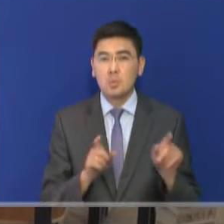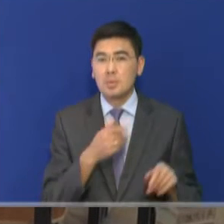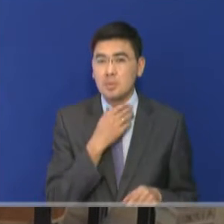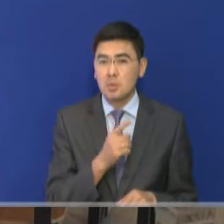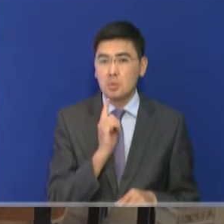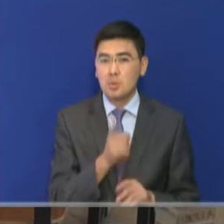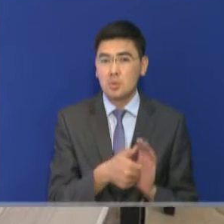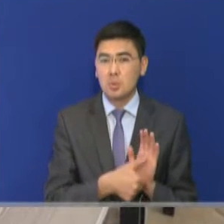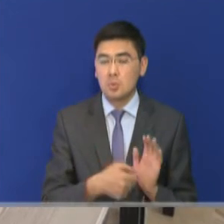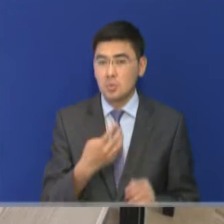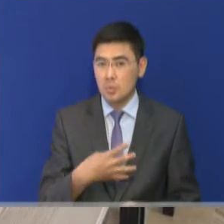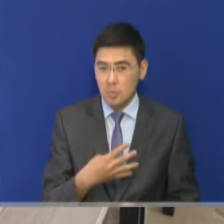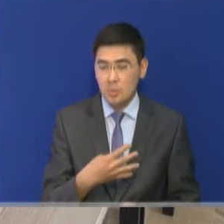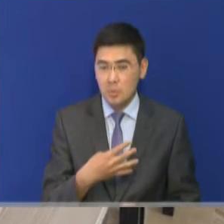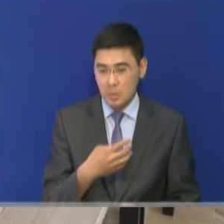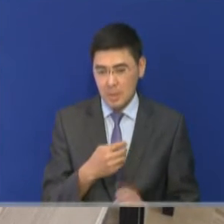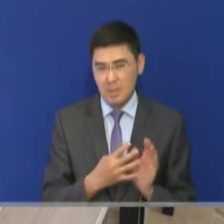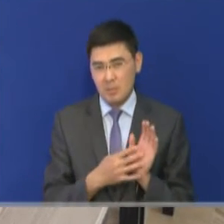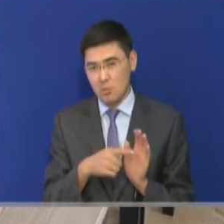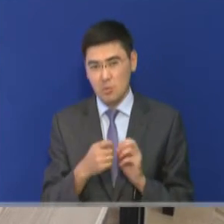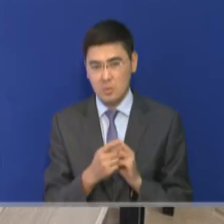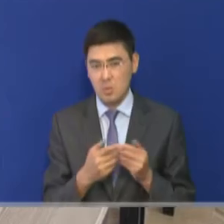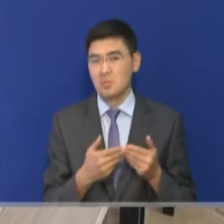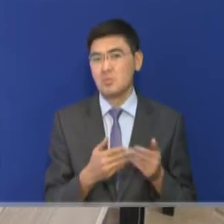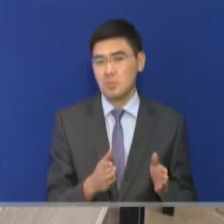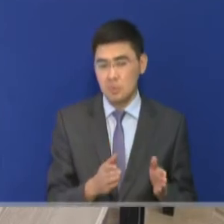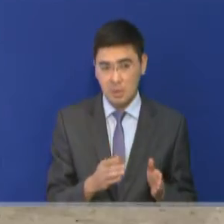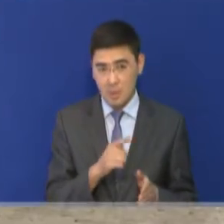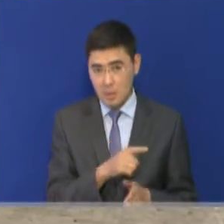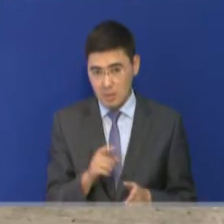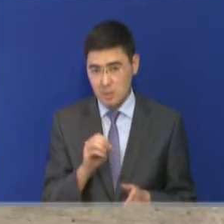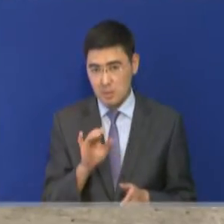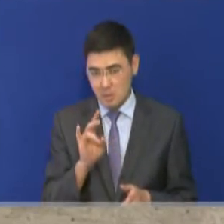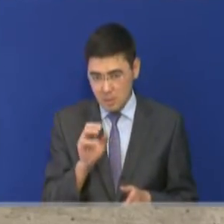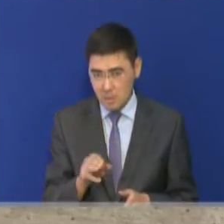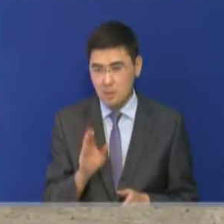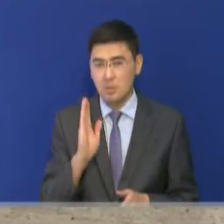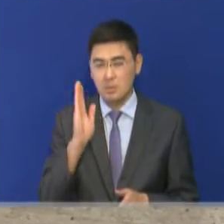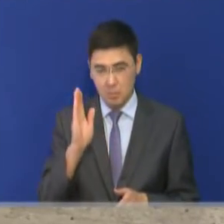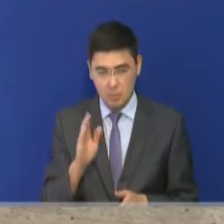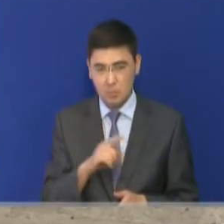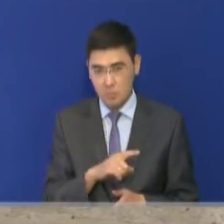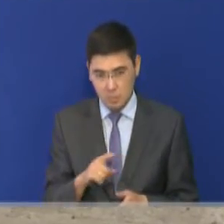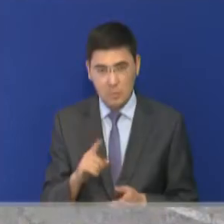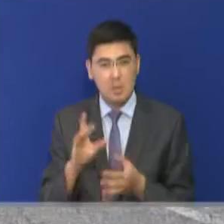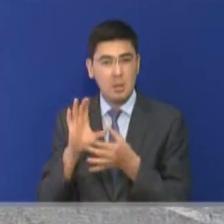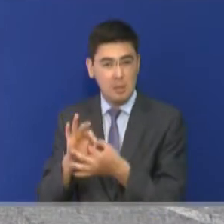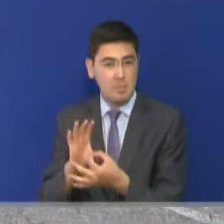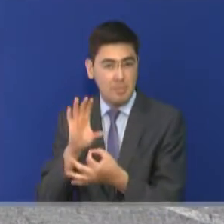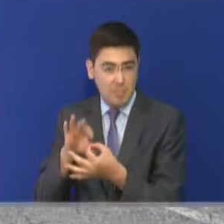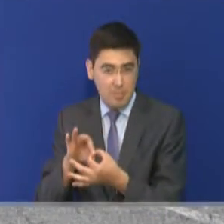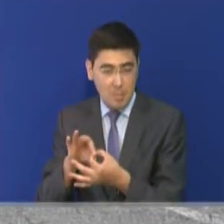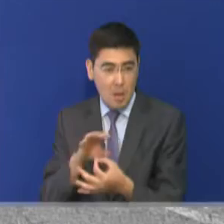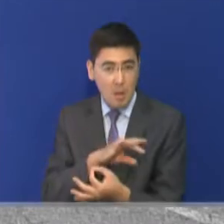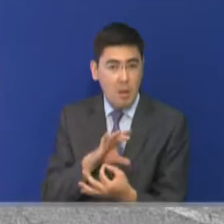выпускаются 1640 старшеклассников. Уже завершена регистрация на ЕНТ. Она проводилась электронным способом. В итоге желание